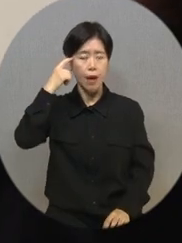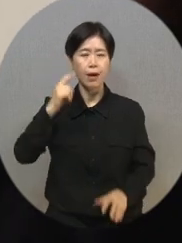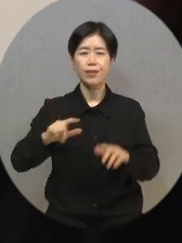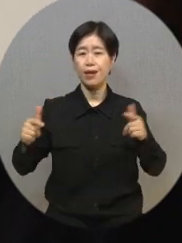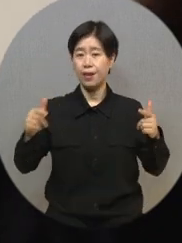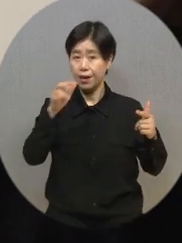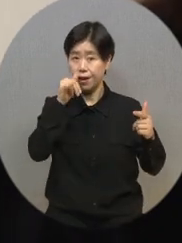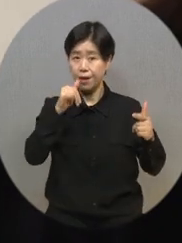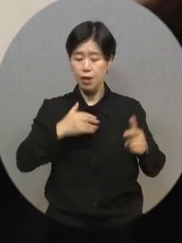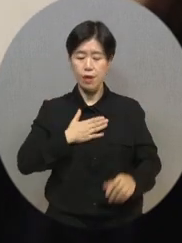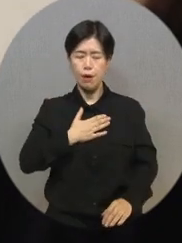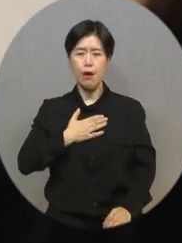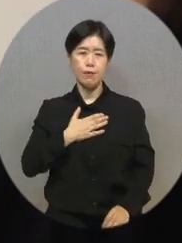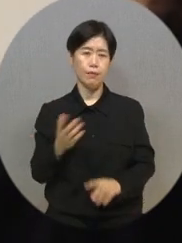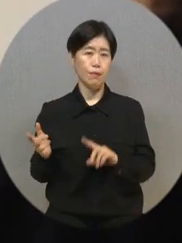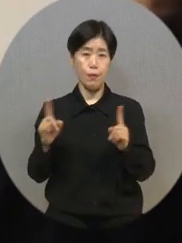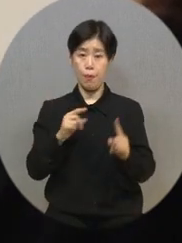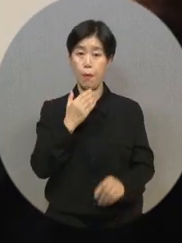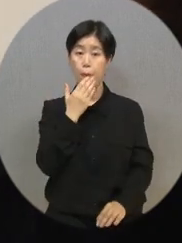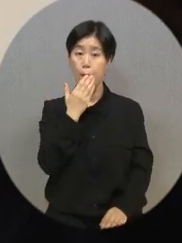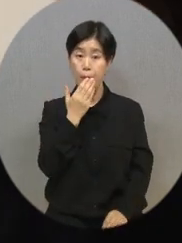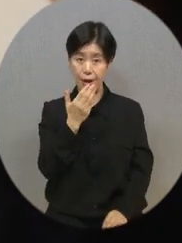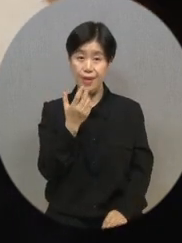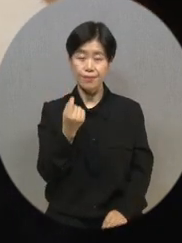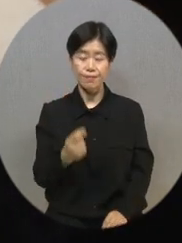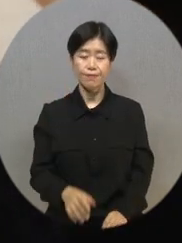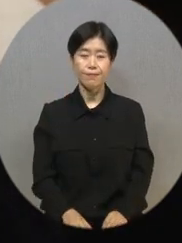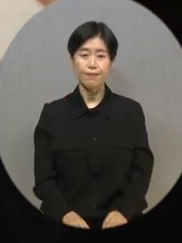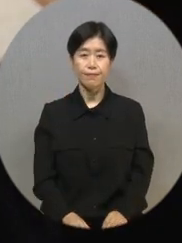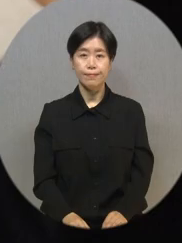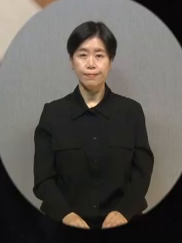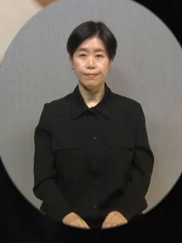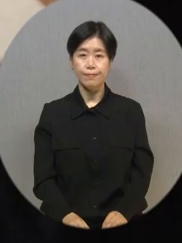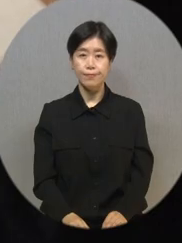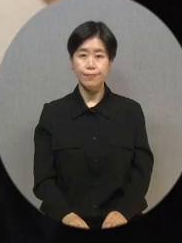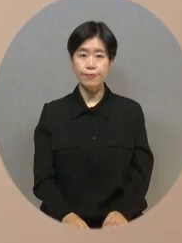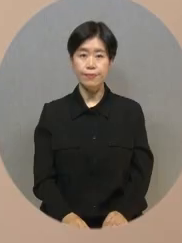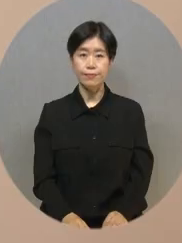감정을 회복하는 뜻깊은 여정을 떠나게 될 것입니다.